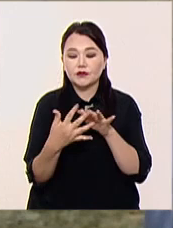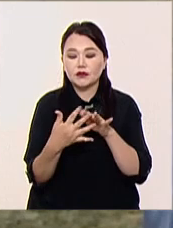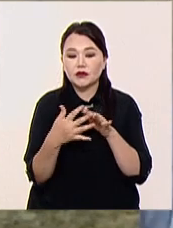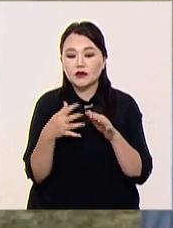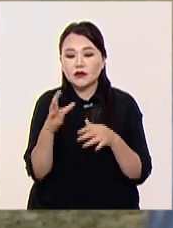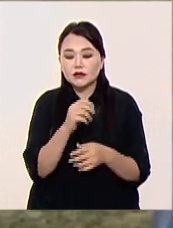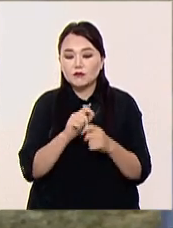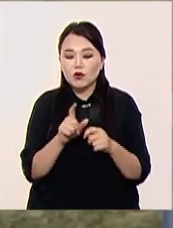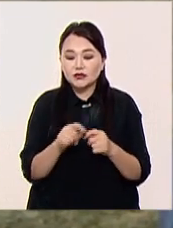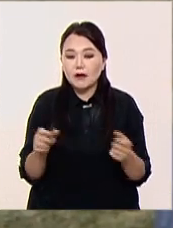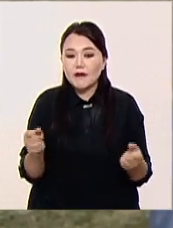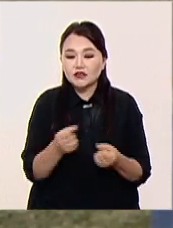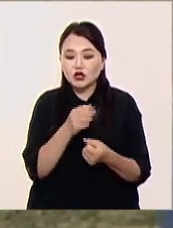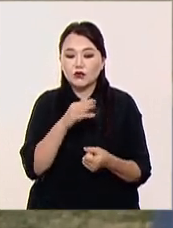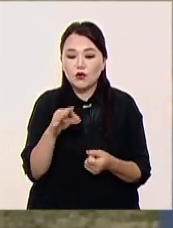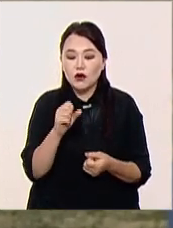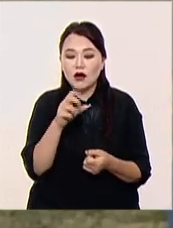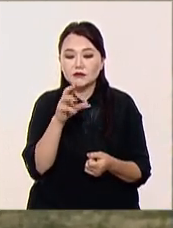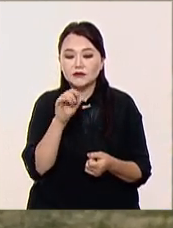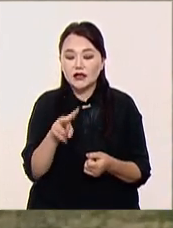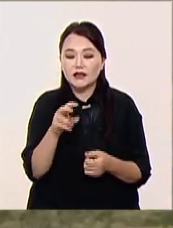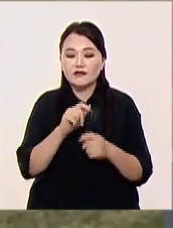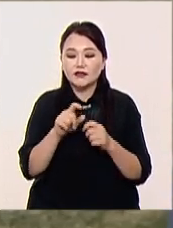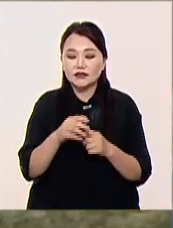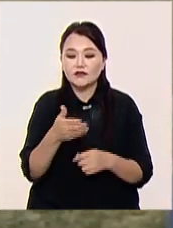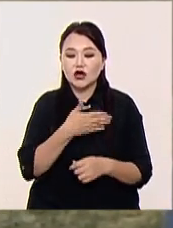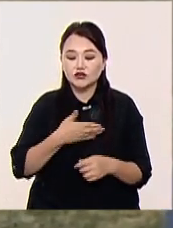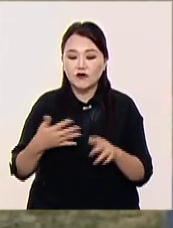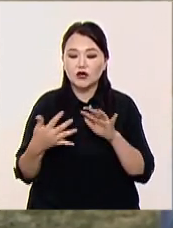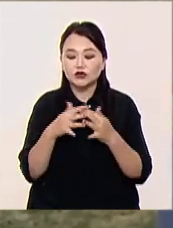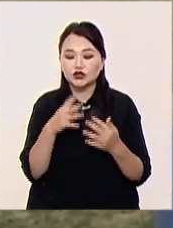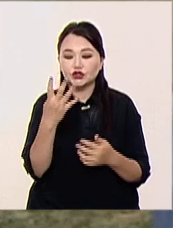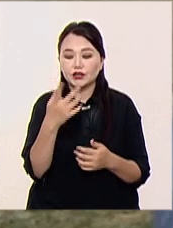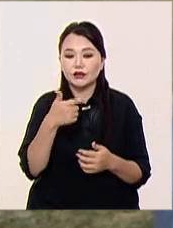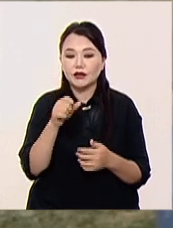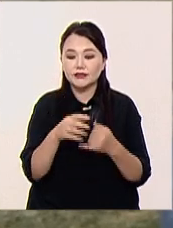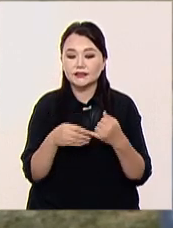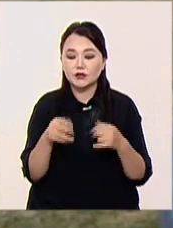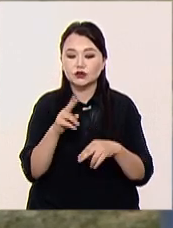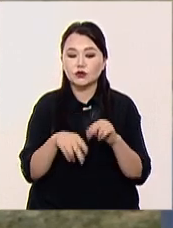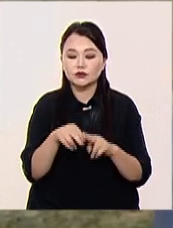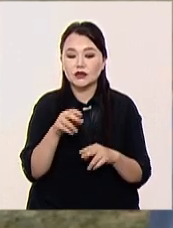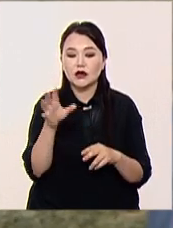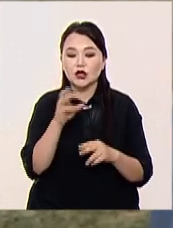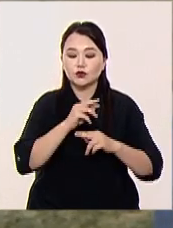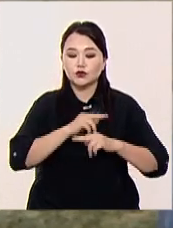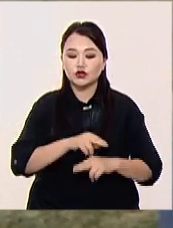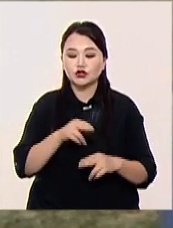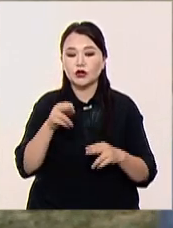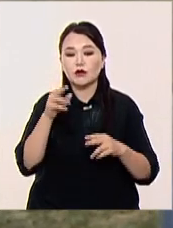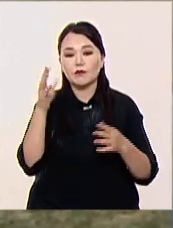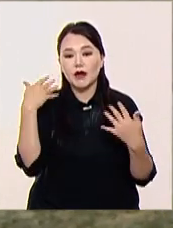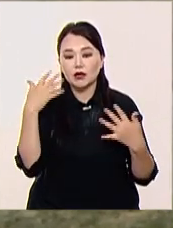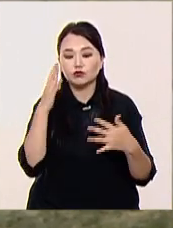При спонсорской поддержке ТО «Абзал ИК» инвестора нашего поселка на 4 гектарах земли строится аллея трудящихся. В настоящее